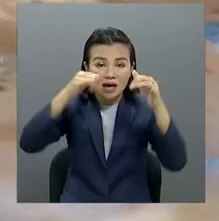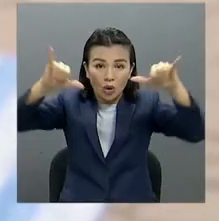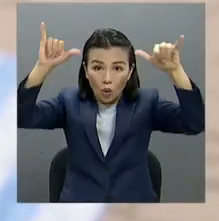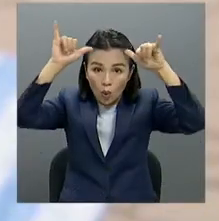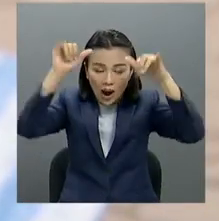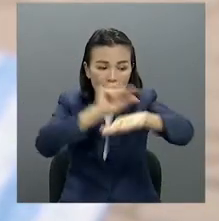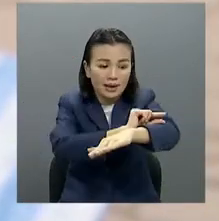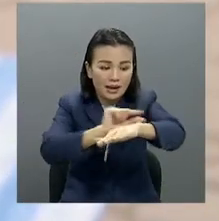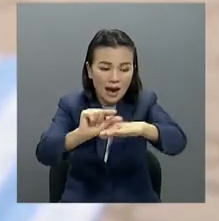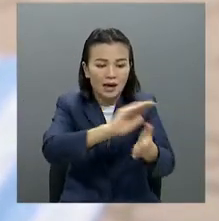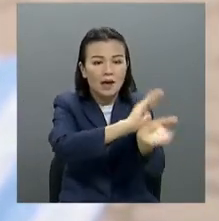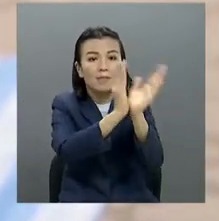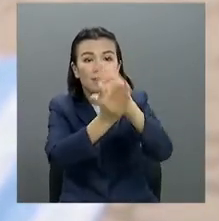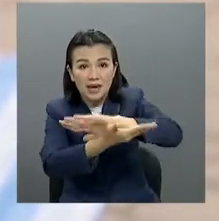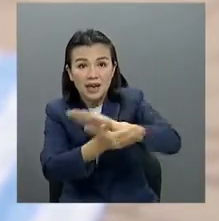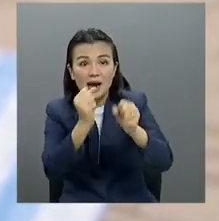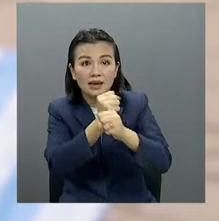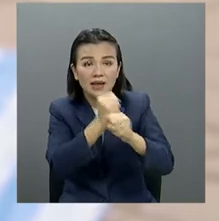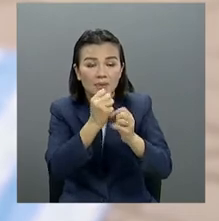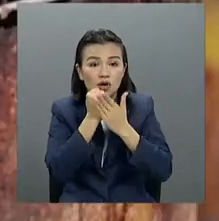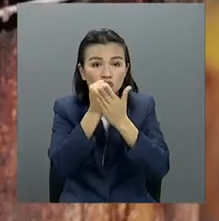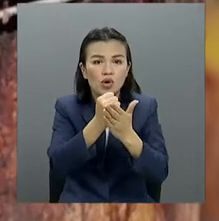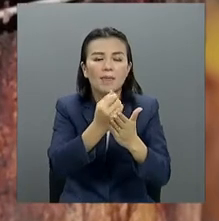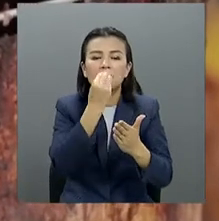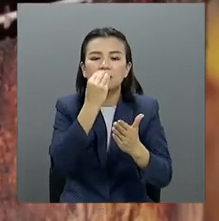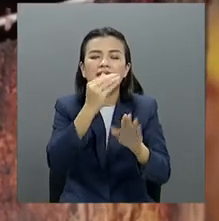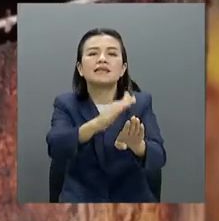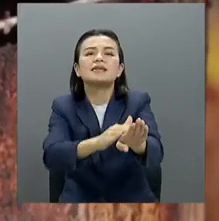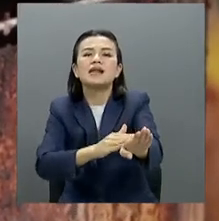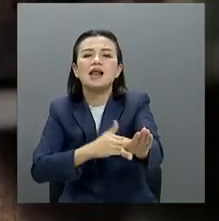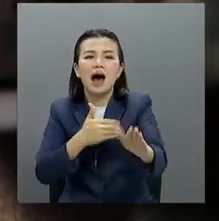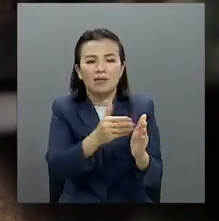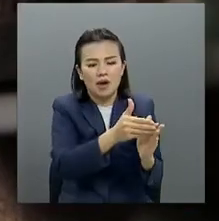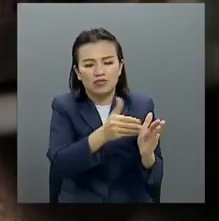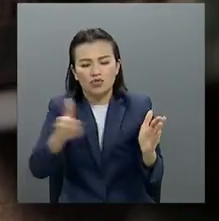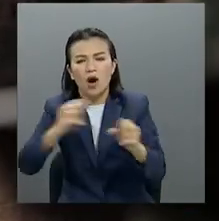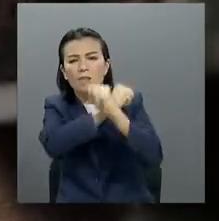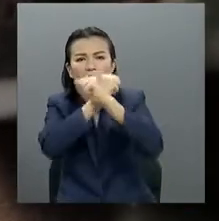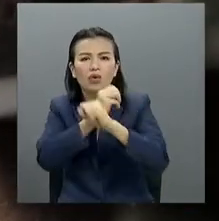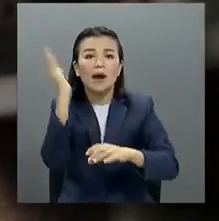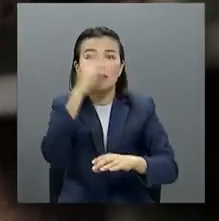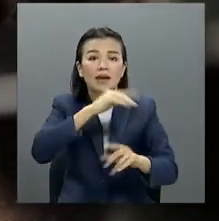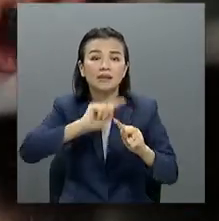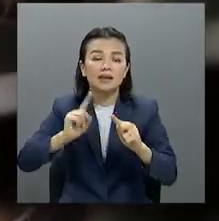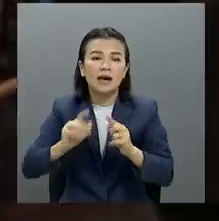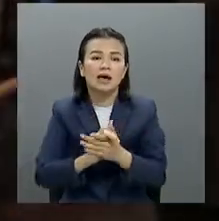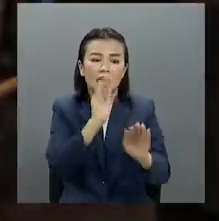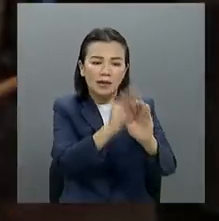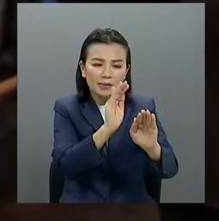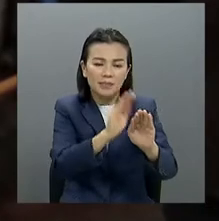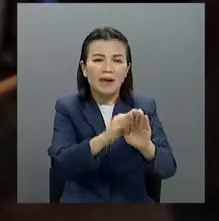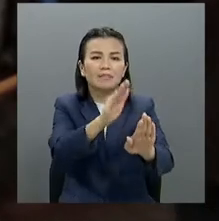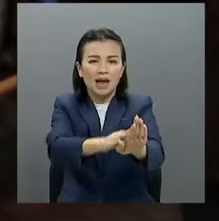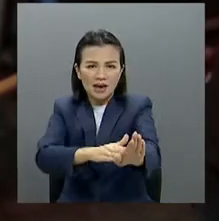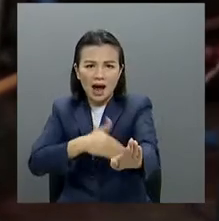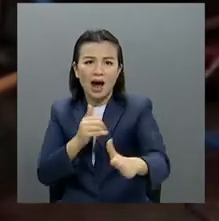หารเพื่อยืดอายุอาหารเมื่อบูดเน่าหรือเสียซึ่งจะทำเมื่ออาหารนั้นเก็บได้เมินขึ้นวิธีการทำน้ำหนัง